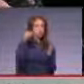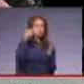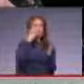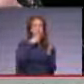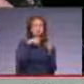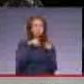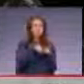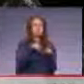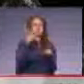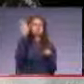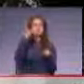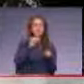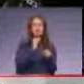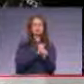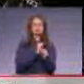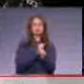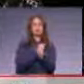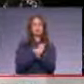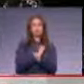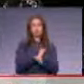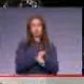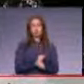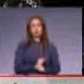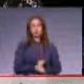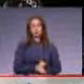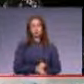لنبيل عبيد، بكتب لنبيل عبيد.